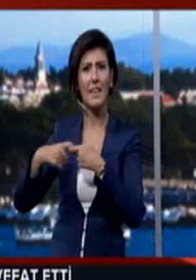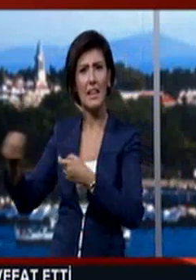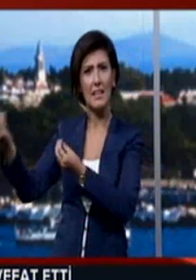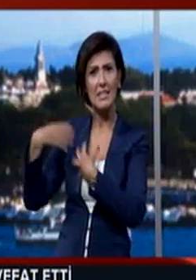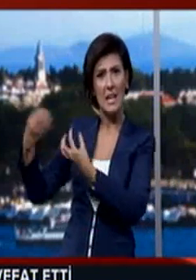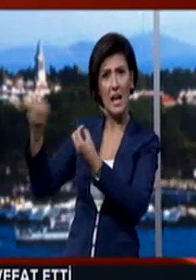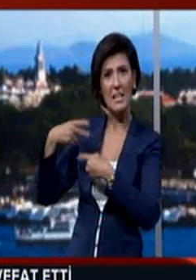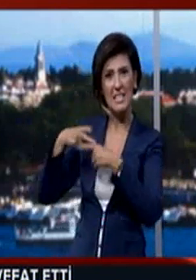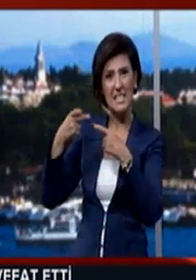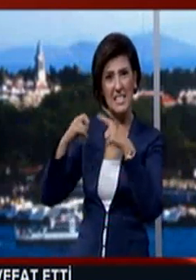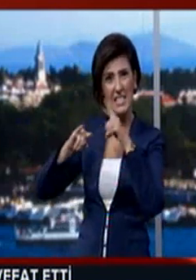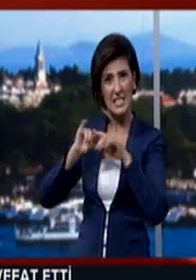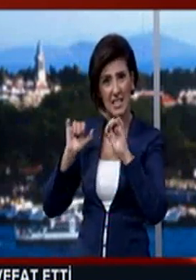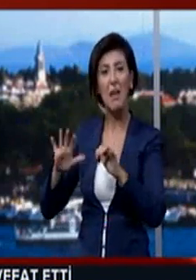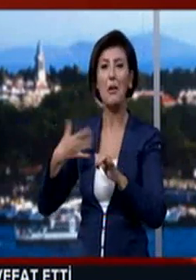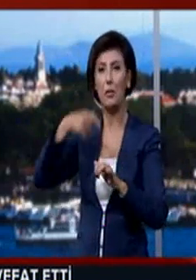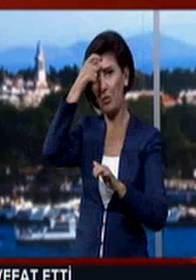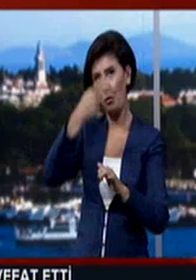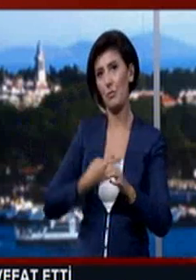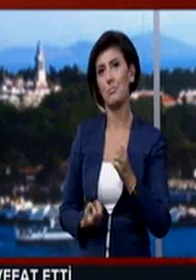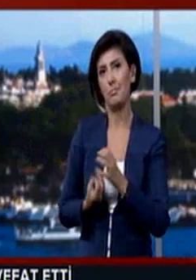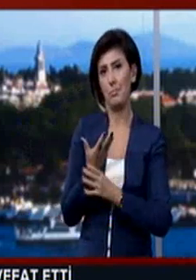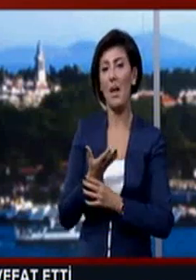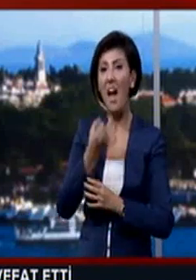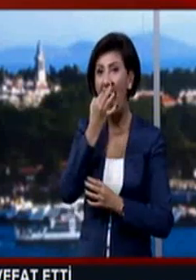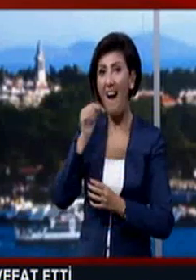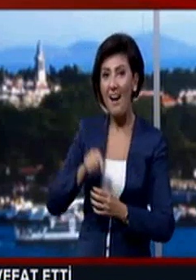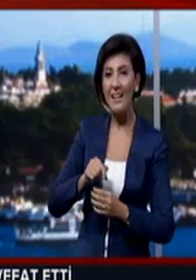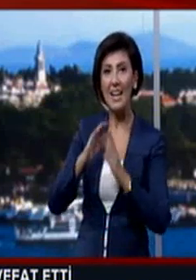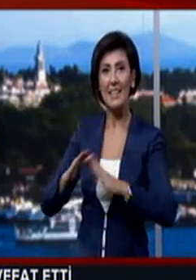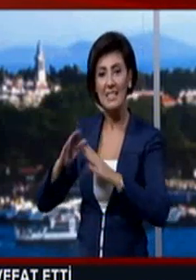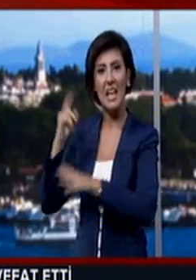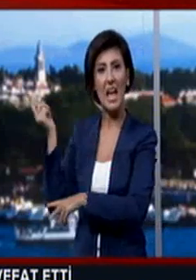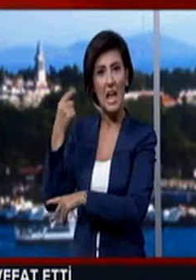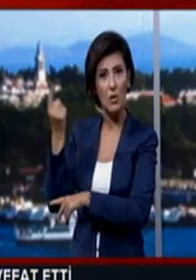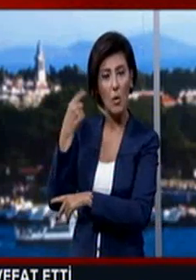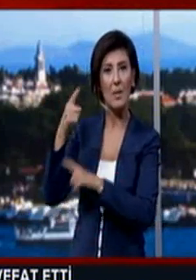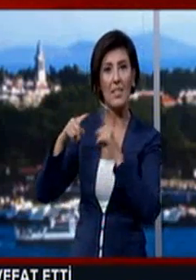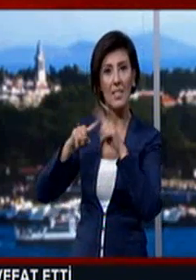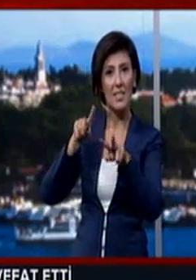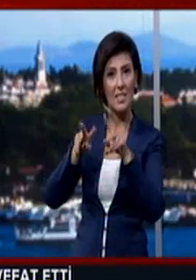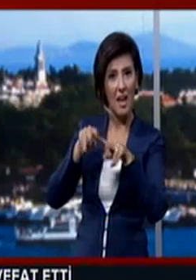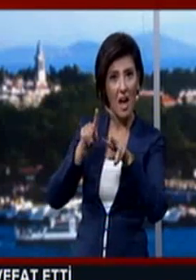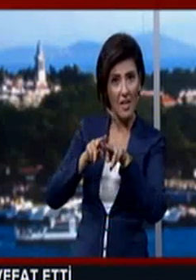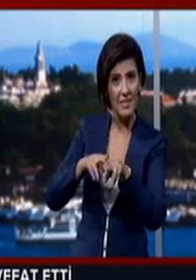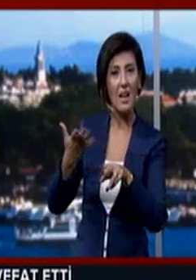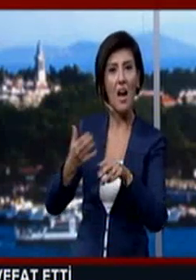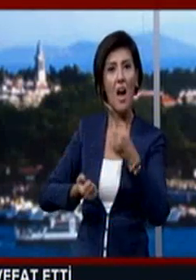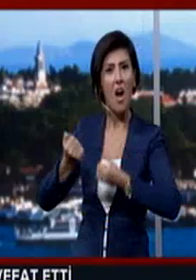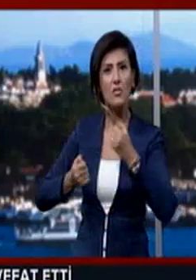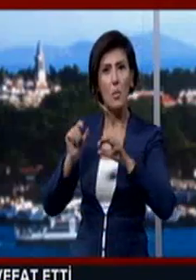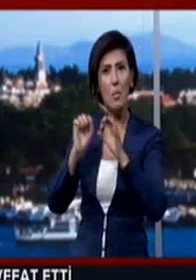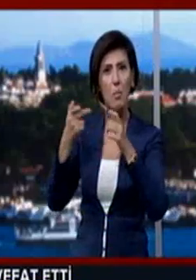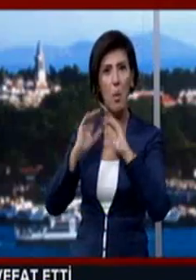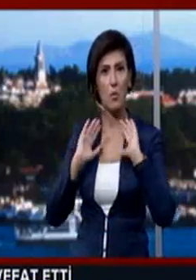da artık yerli ve milli. Ankara'daki tesislerde helikopterlerden tanklara araçlar borla kaplanarak